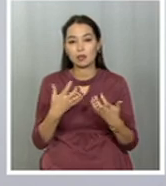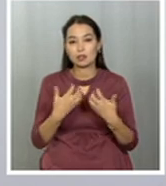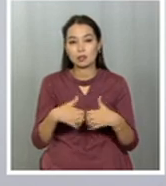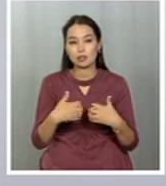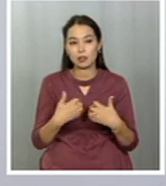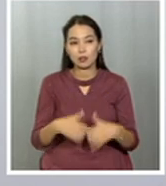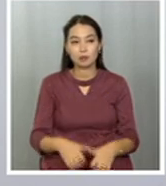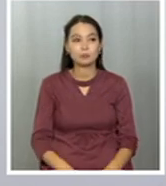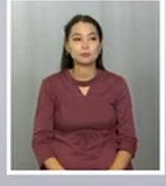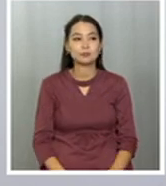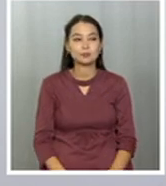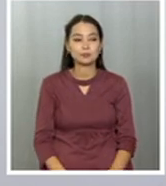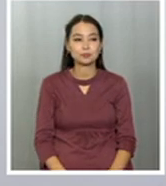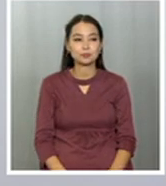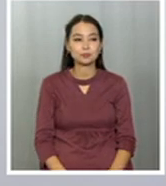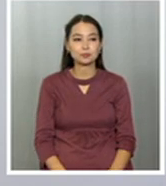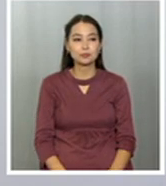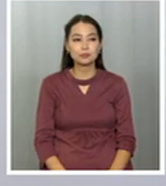прогрессиялар.